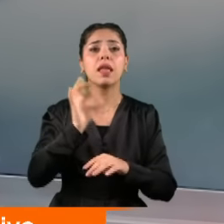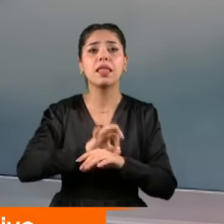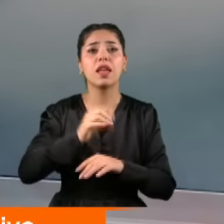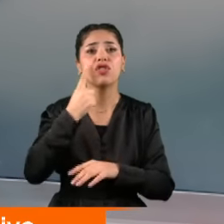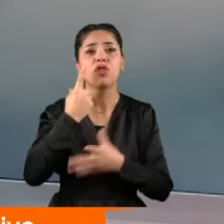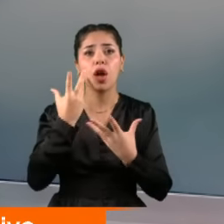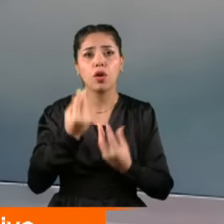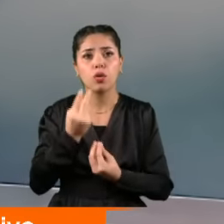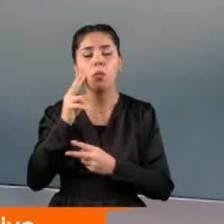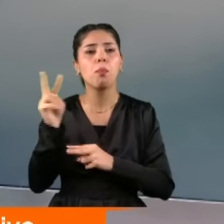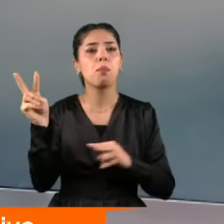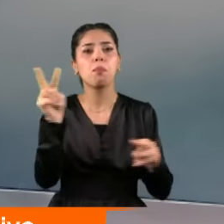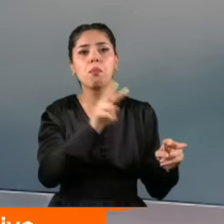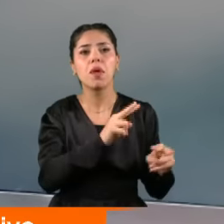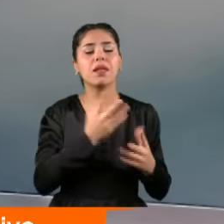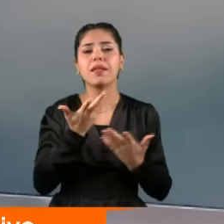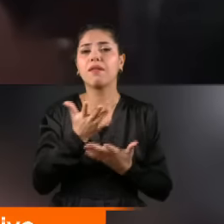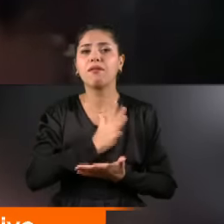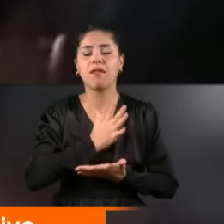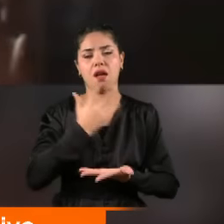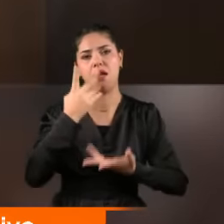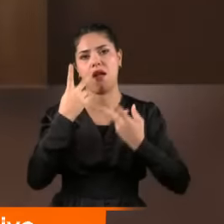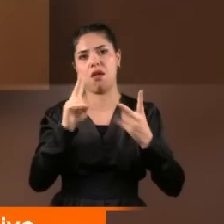ve izlenimlerini derlediler.